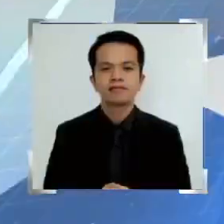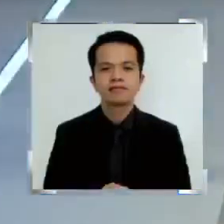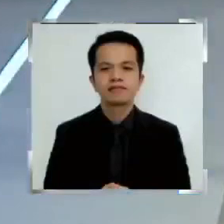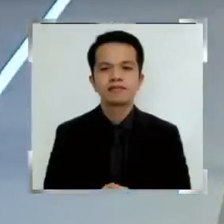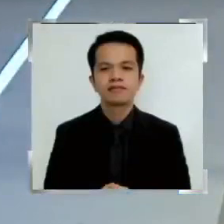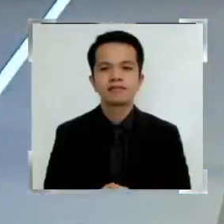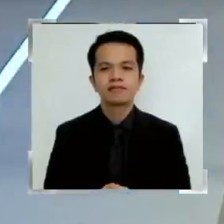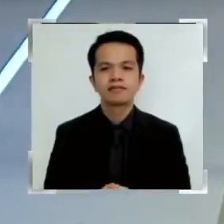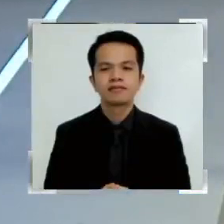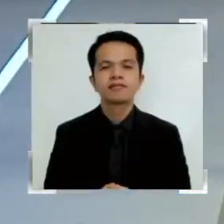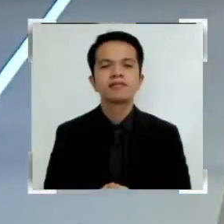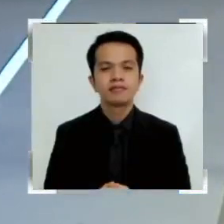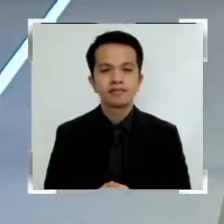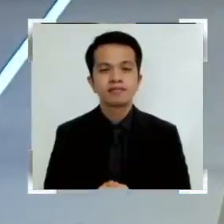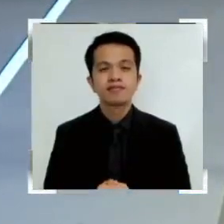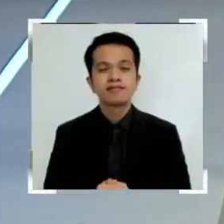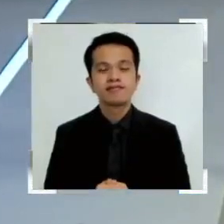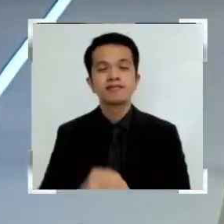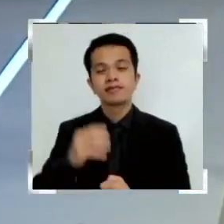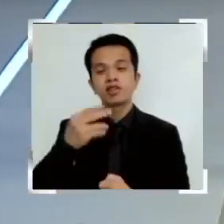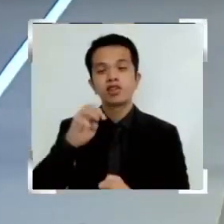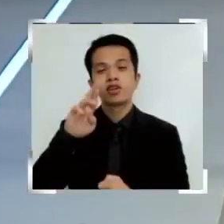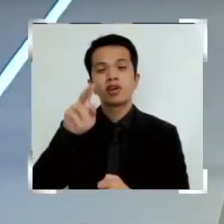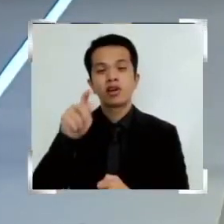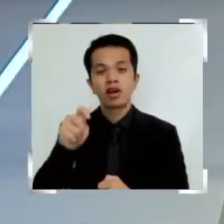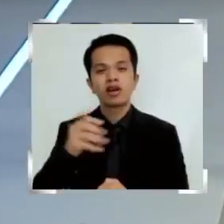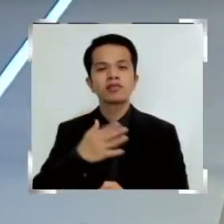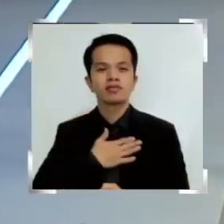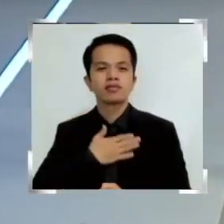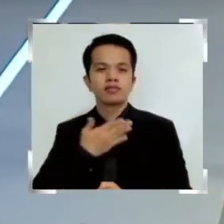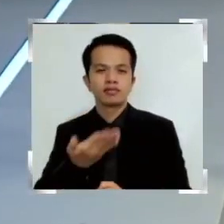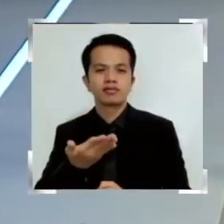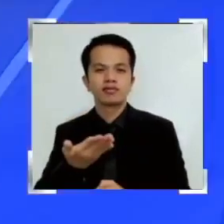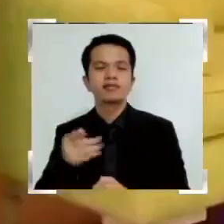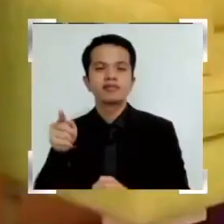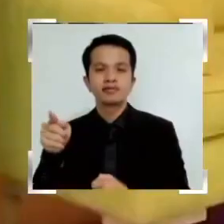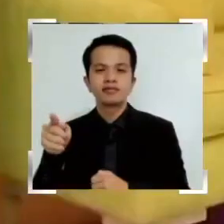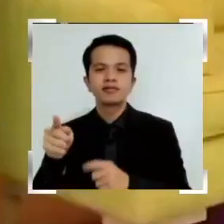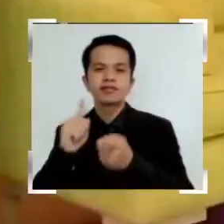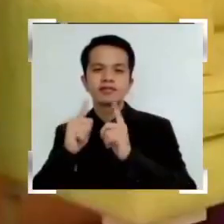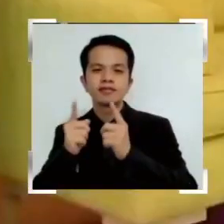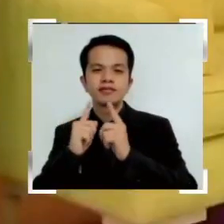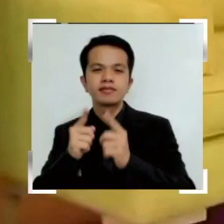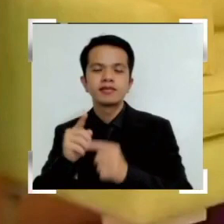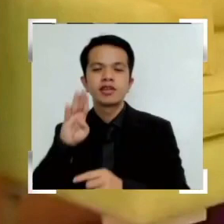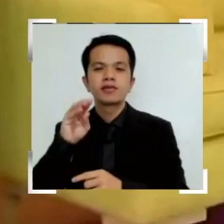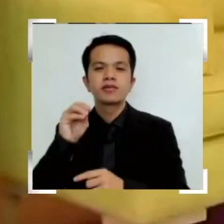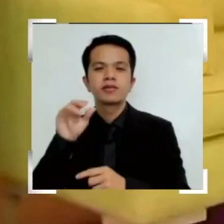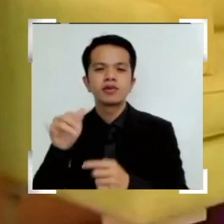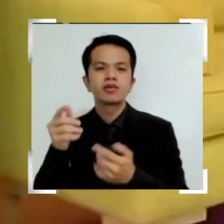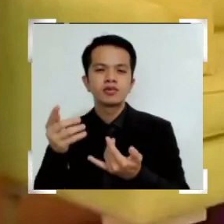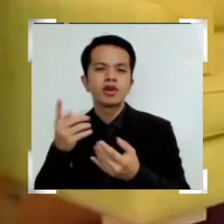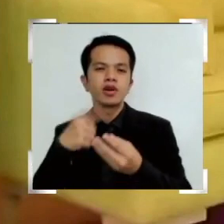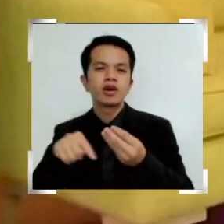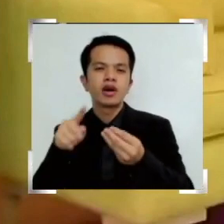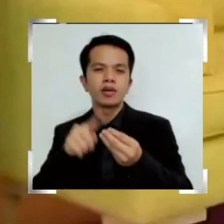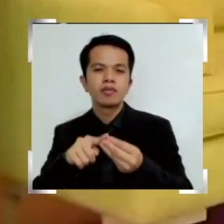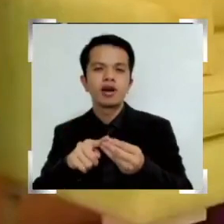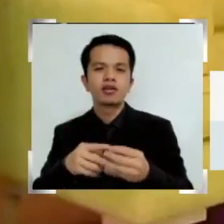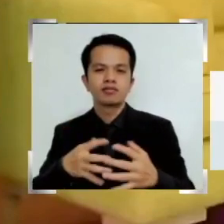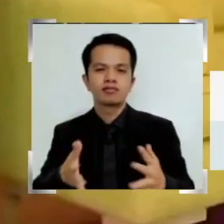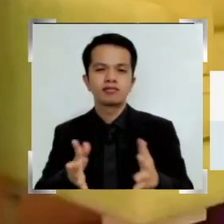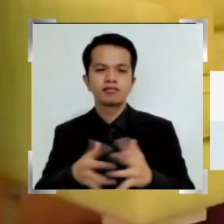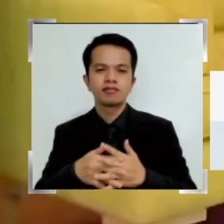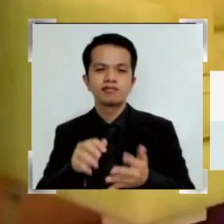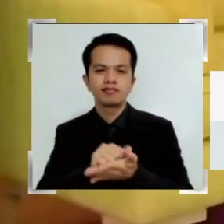ibinahagi ni Heart Evangelista sa Fast Talk with Boy Abunda ang pinagdaanan niya tungkol sa pagkawala ng kanyang kambal.